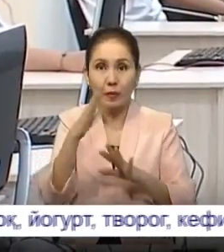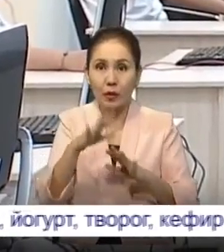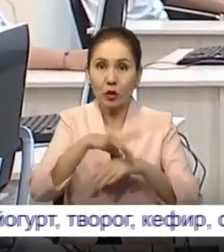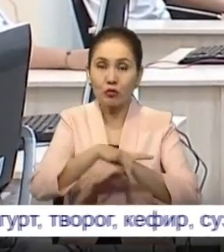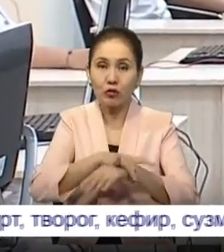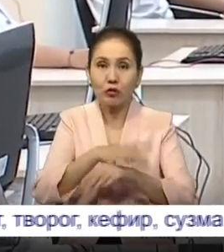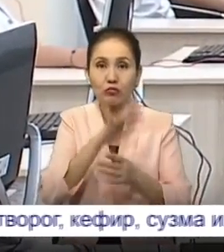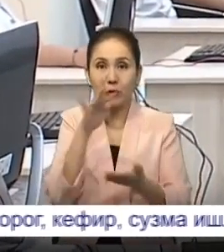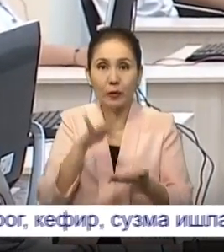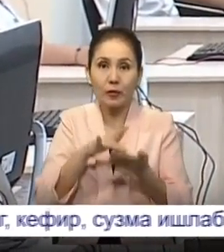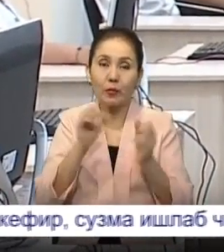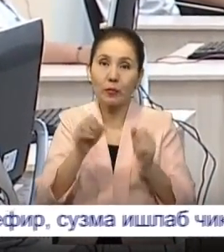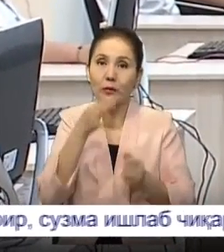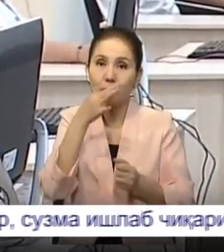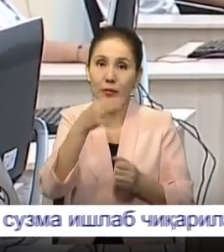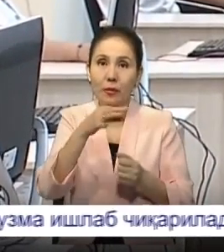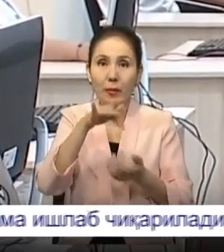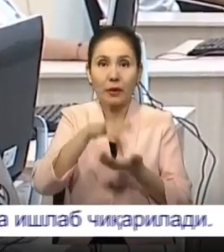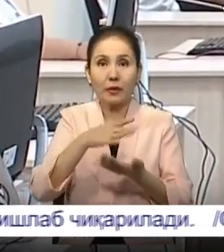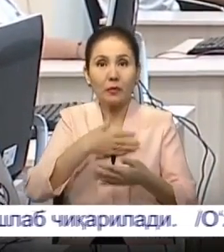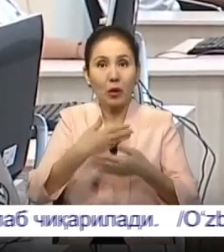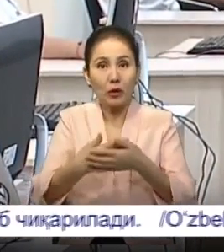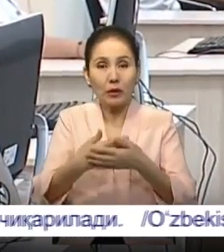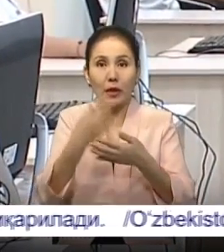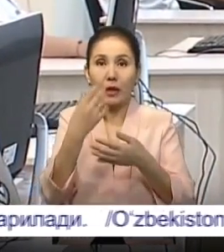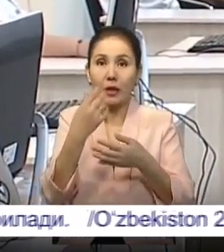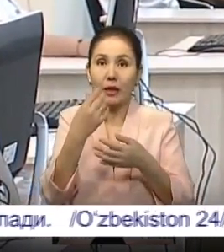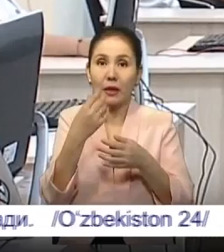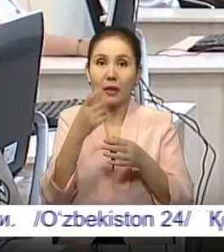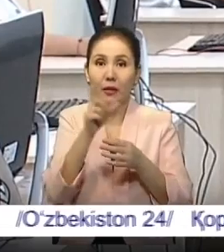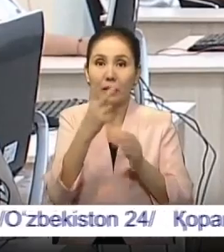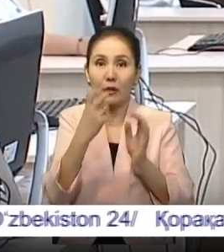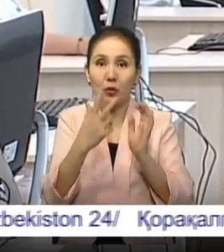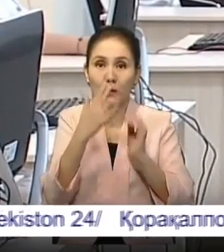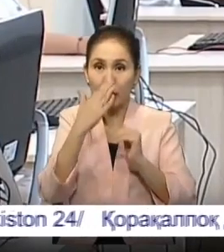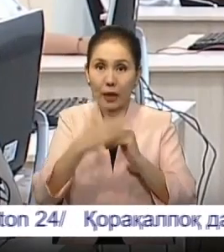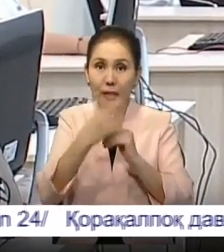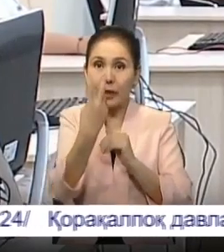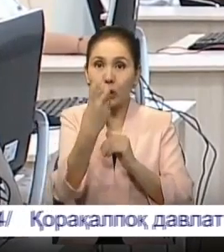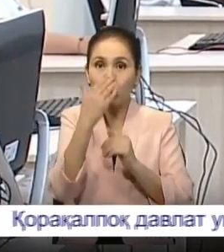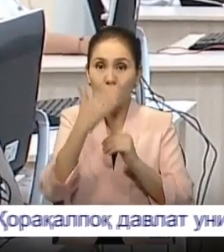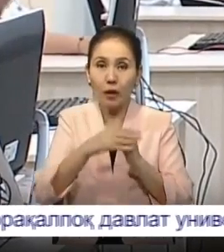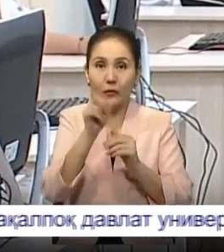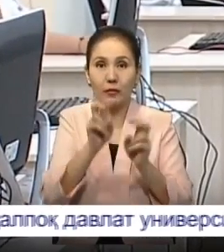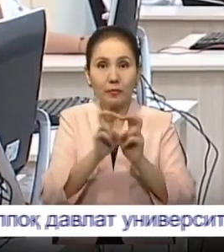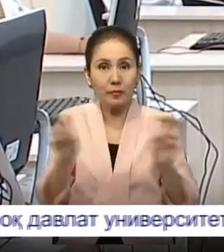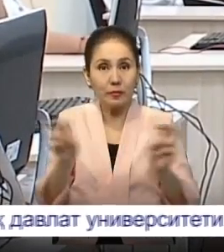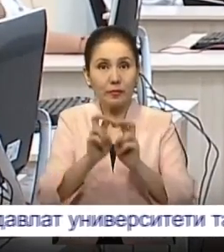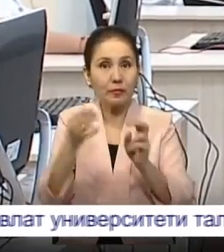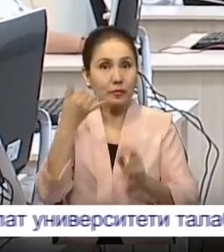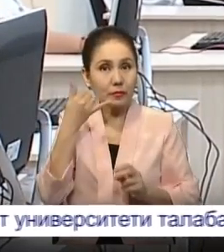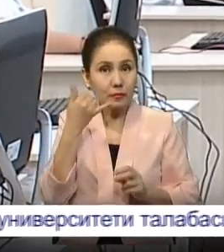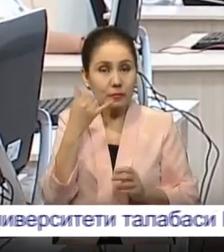shahri misolida aytadigan bo'lsak, markaz faoliyatiga 200 ga yaqin yoshlar jalb qilingan va ular ikki guruhga bo'lingan holda birinchi guruh